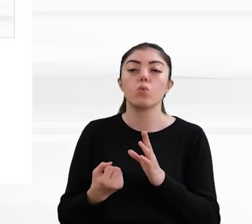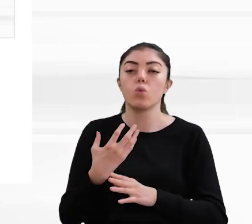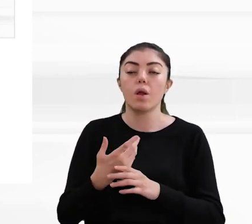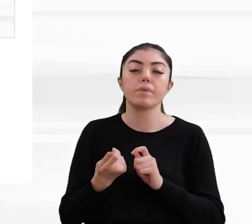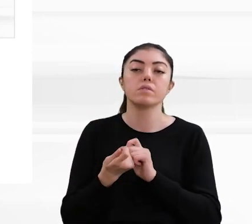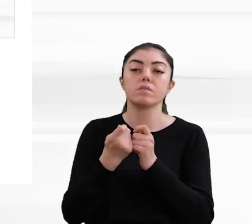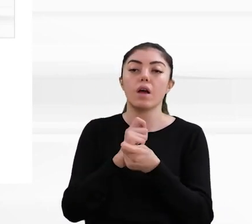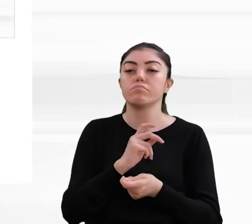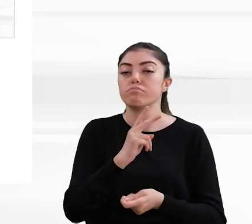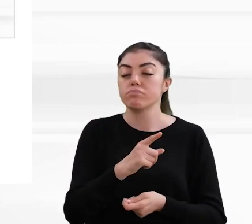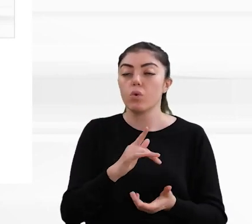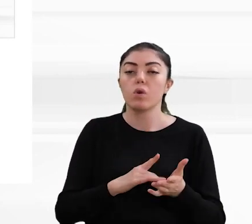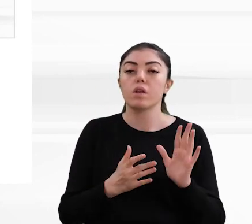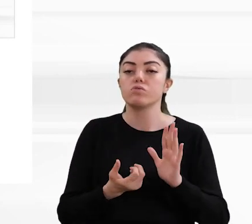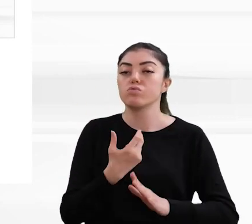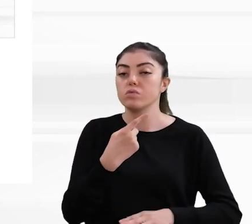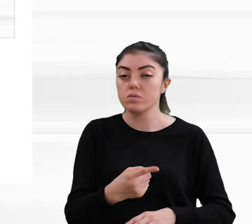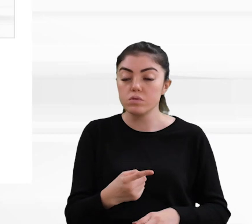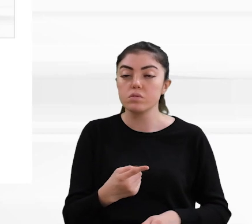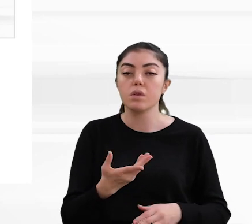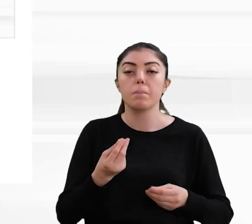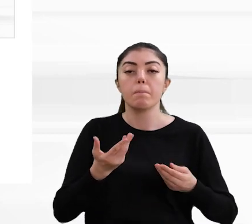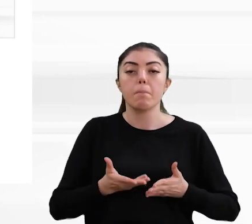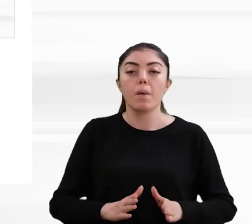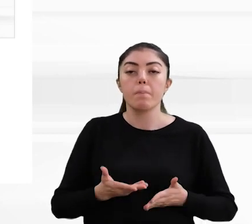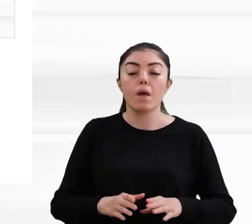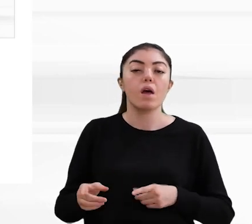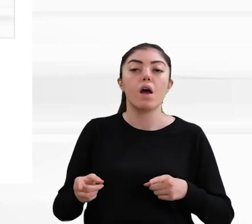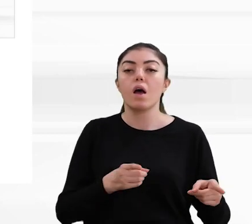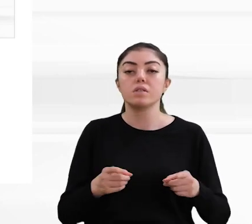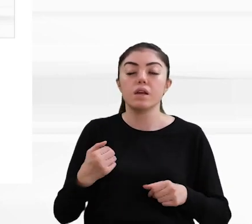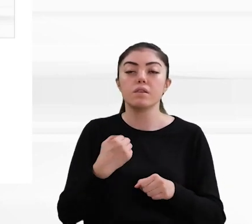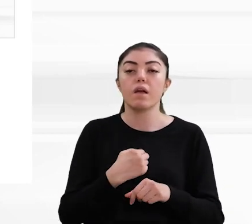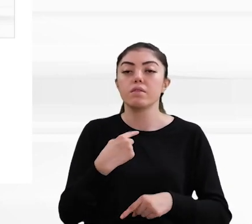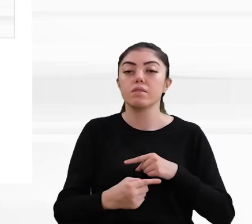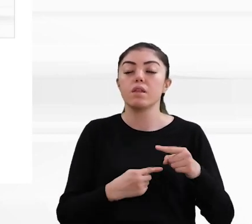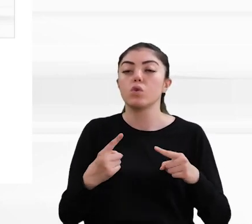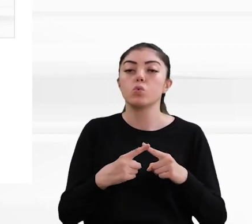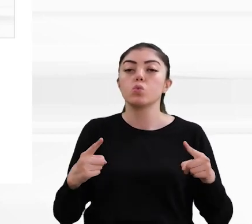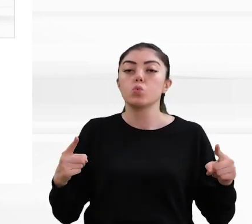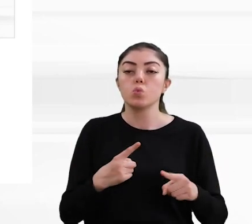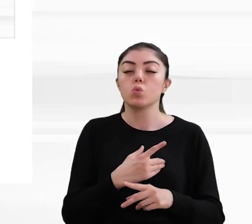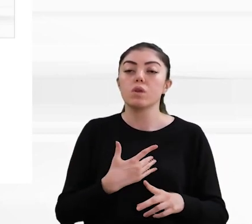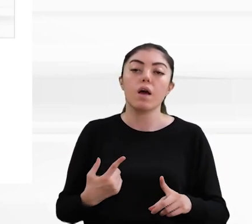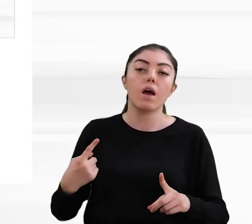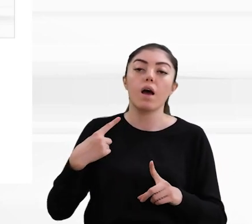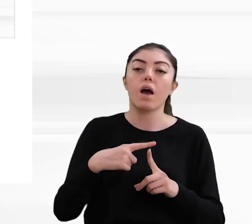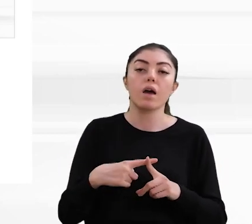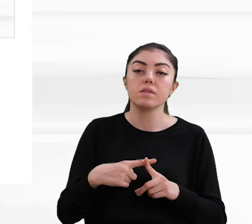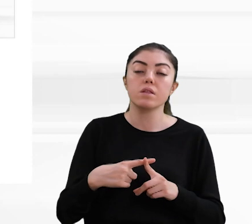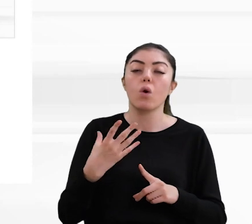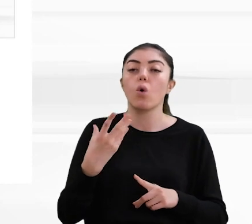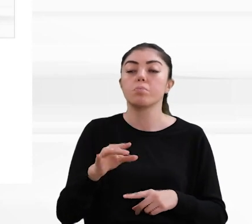aşağıdaki olaylardan hangisinin meydana gelen yavrular arasında genetik çeşitliliğe katkısının